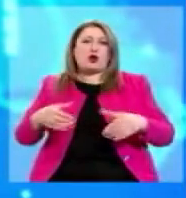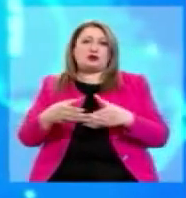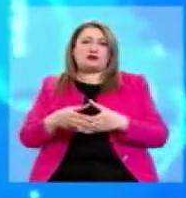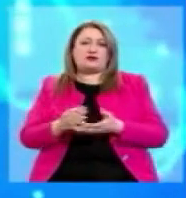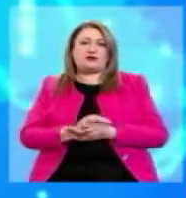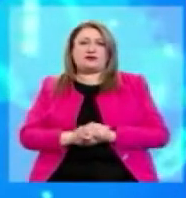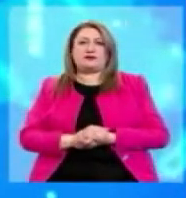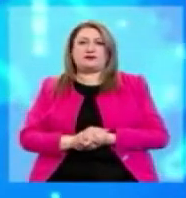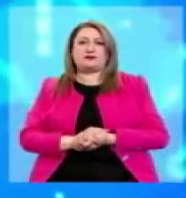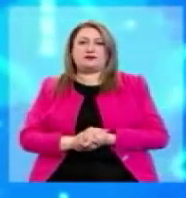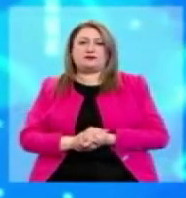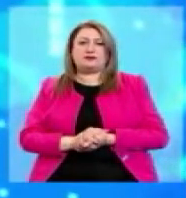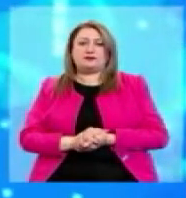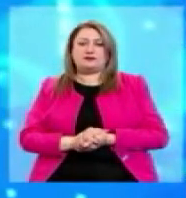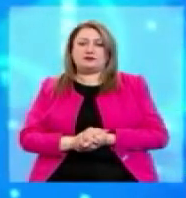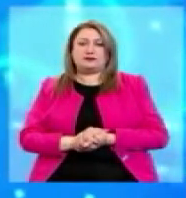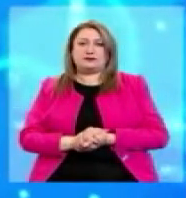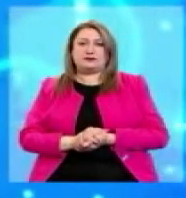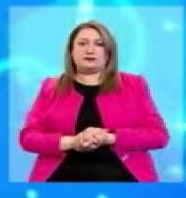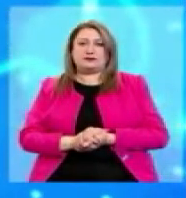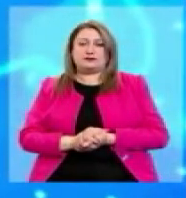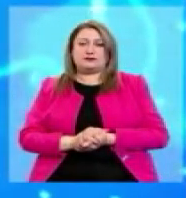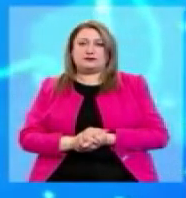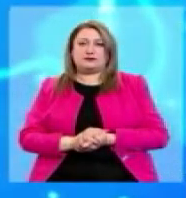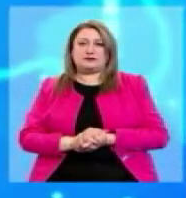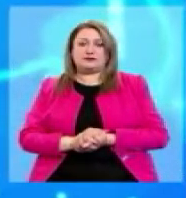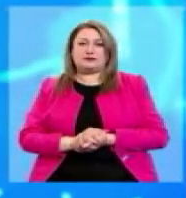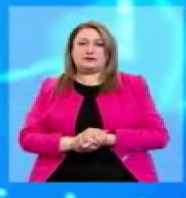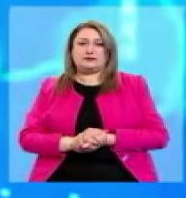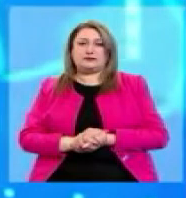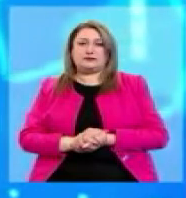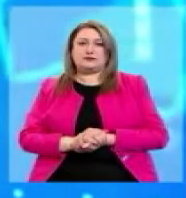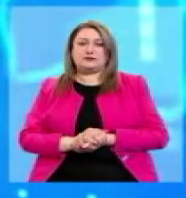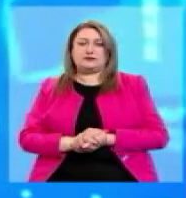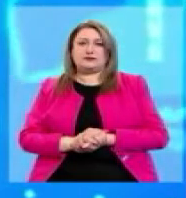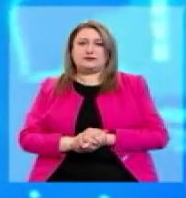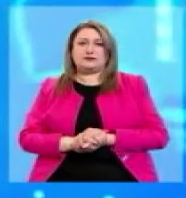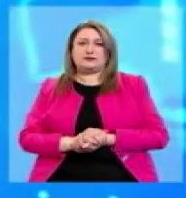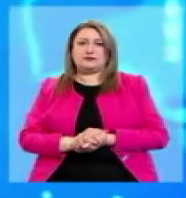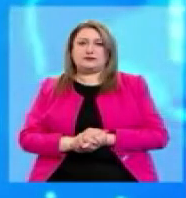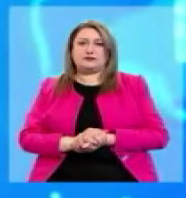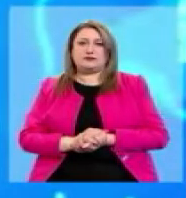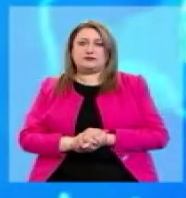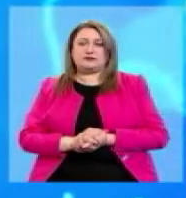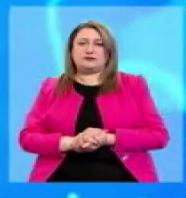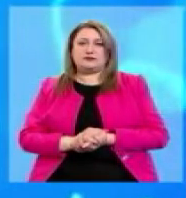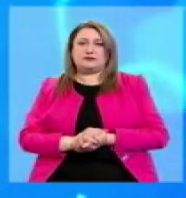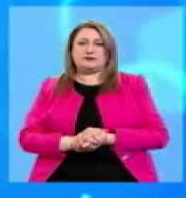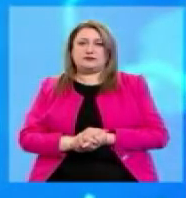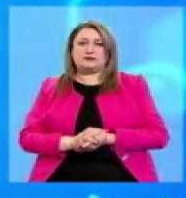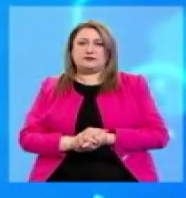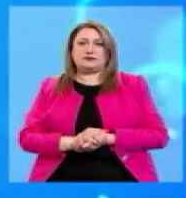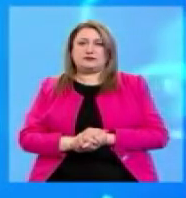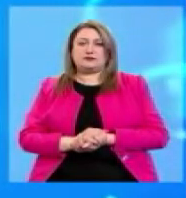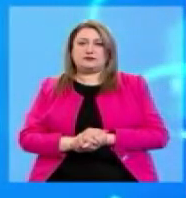әлді. Моно қалаларда өрбіген өнер фестивалі алып шаһарларда ұйымдастырылатын масштабы кең мәдени шаралардан ешбір кем емес, тең